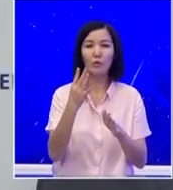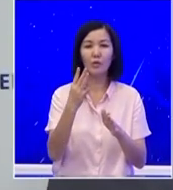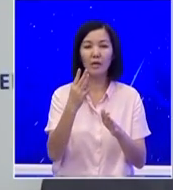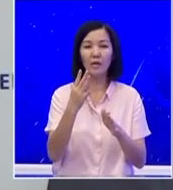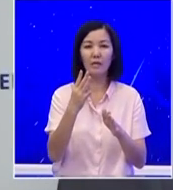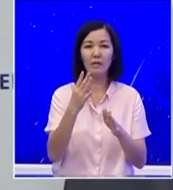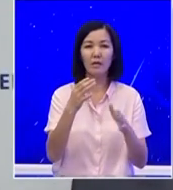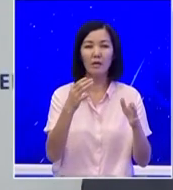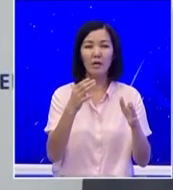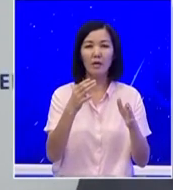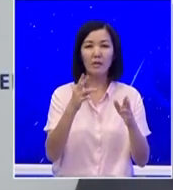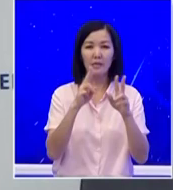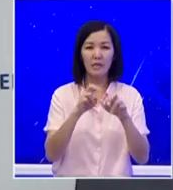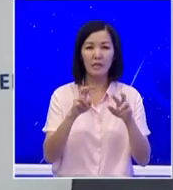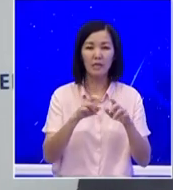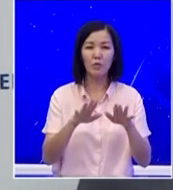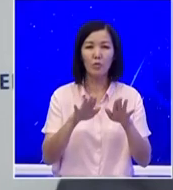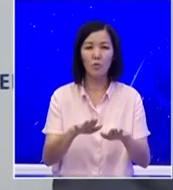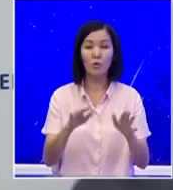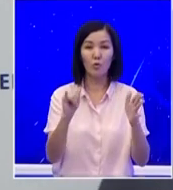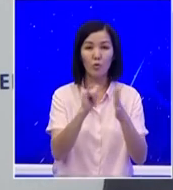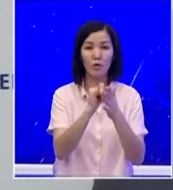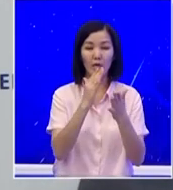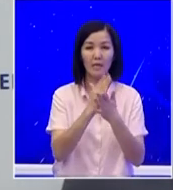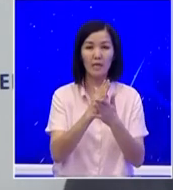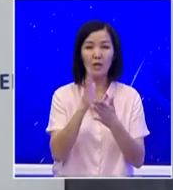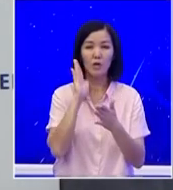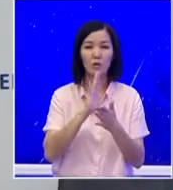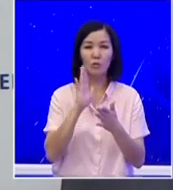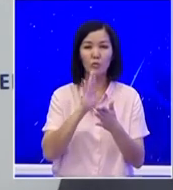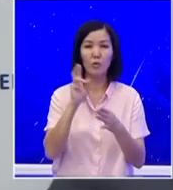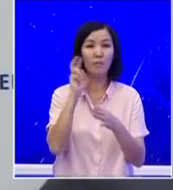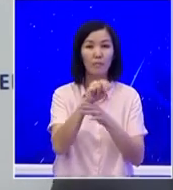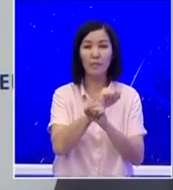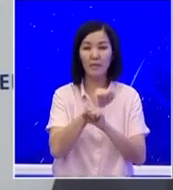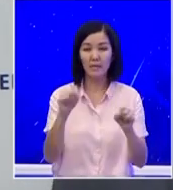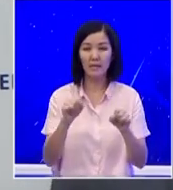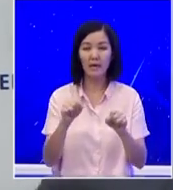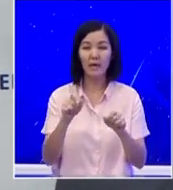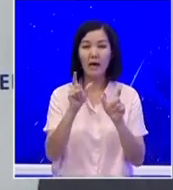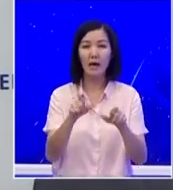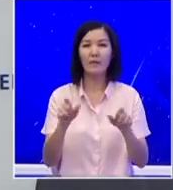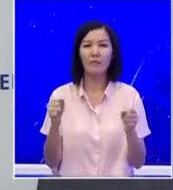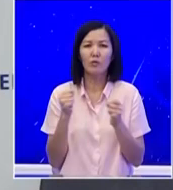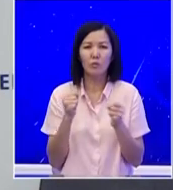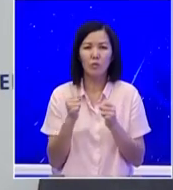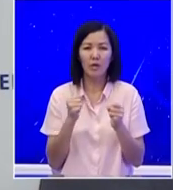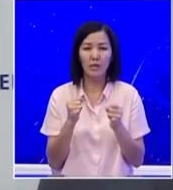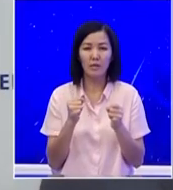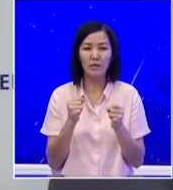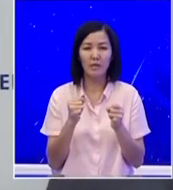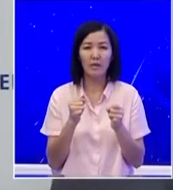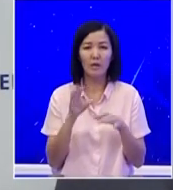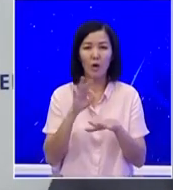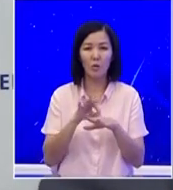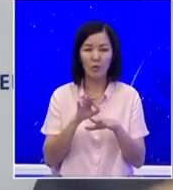топ құрамыз, мобильдік пост. Сол жерде мына суық суға бармасын деп. Өйткені кісілер тоңып қалып жатыр, тоңып қалған адам